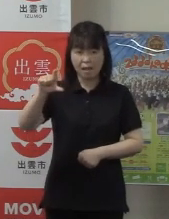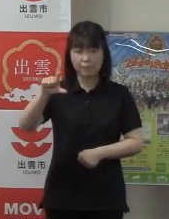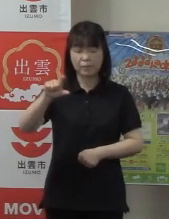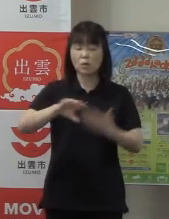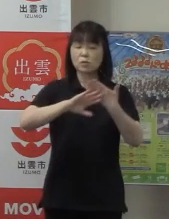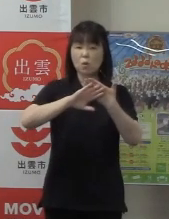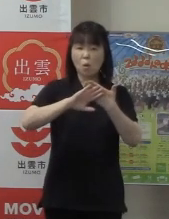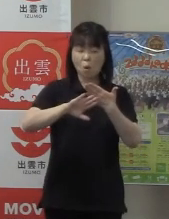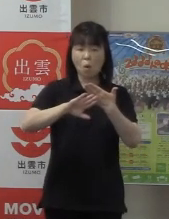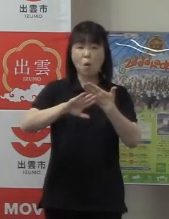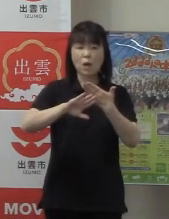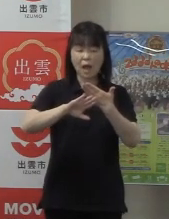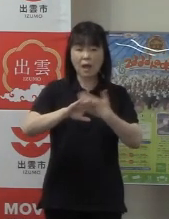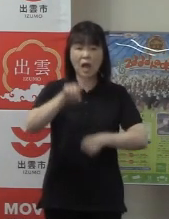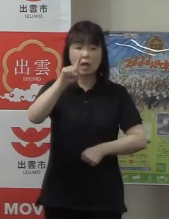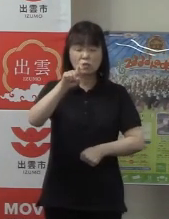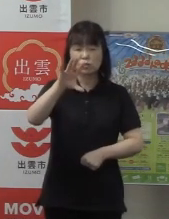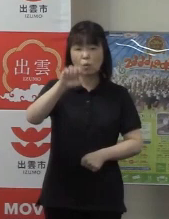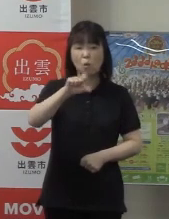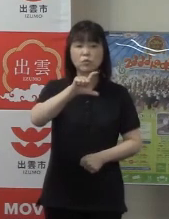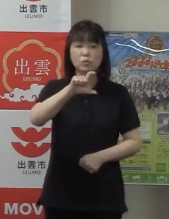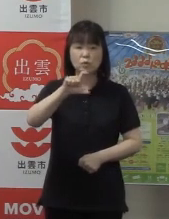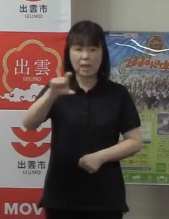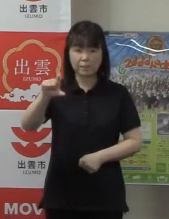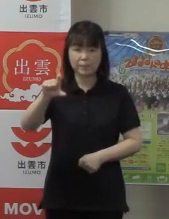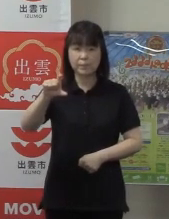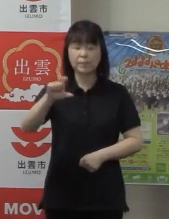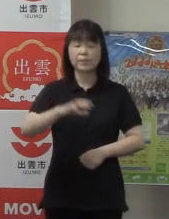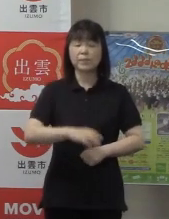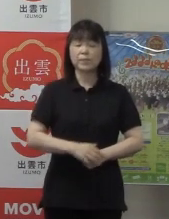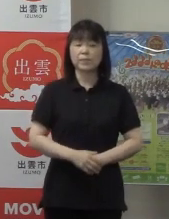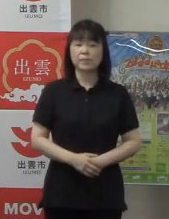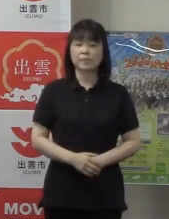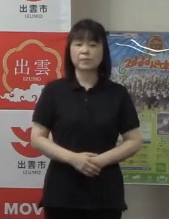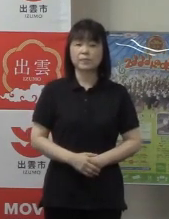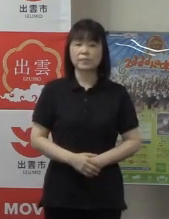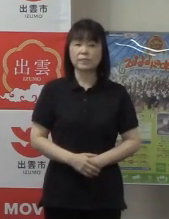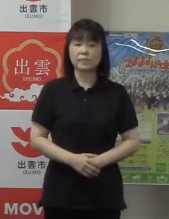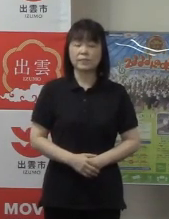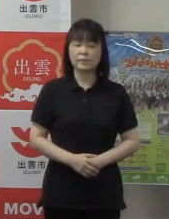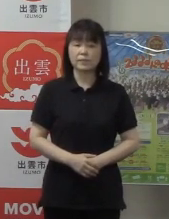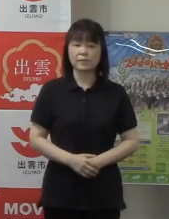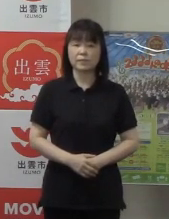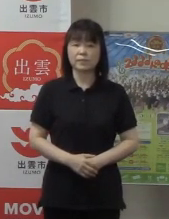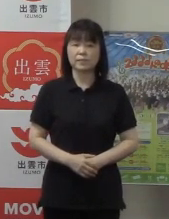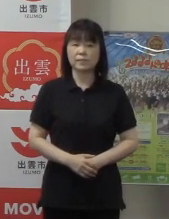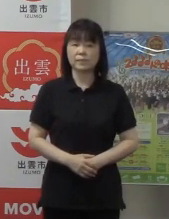その他が約10億円余りということになっております。